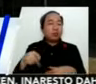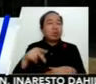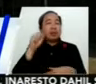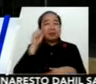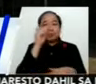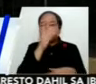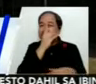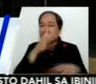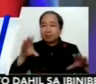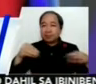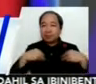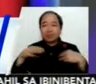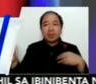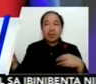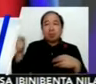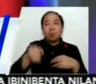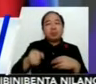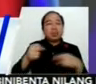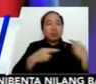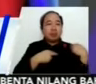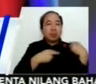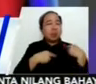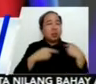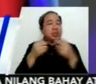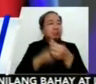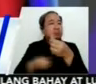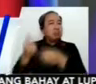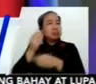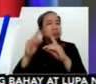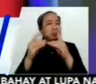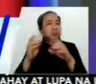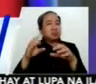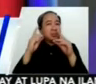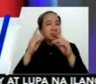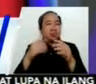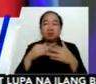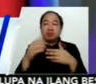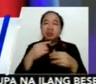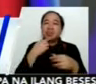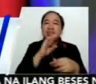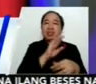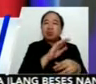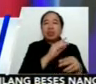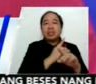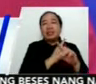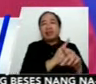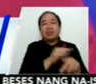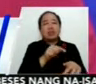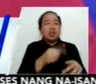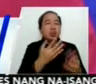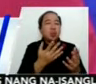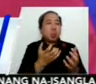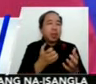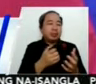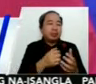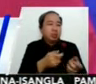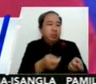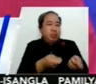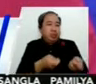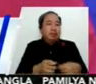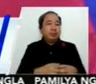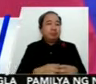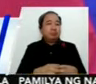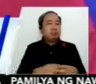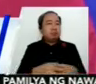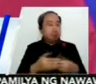bilang Education Secretary kahit nauna niyang sinabi na ang defense portfolio ang kanyang nais. Halos isang taon pa lang ang